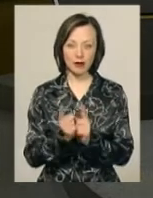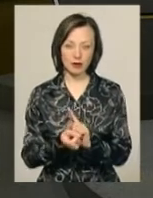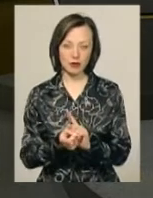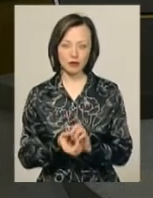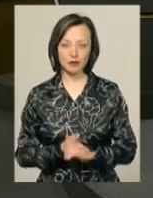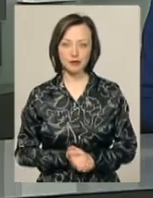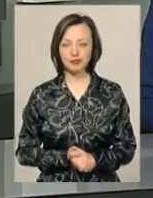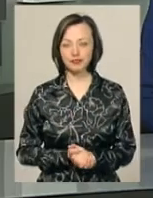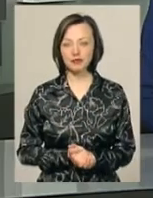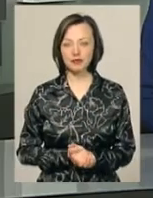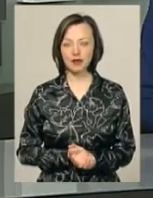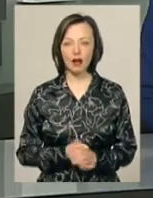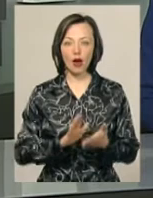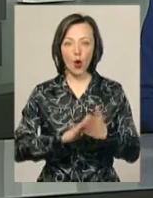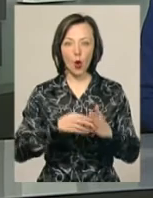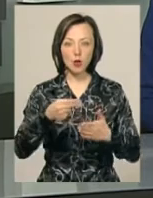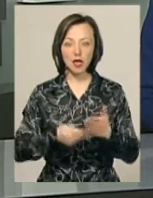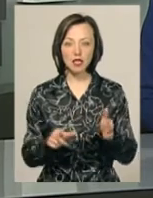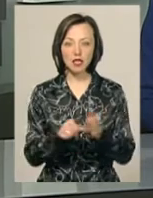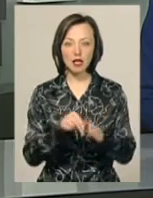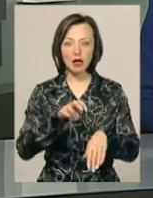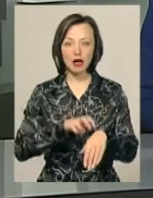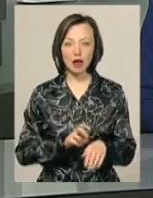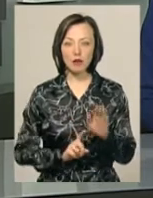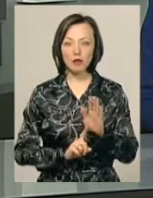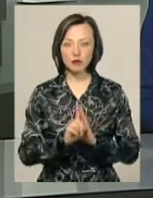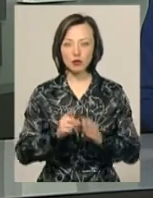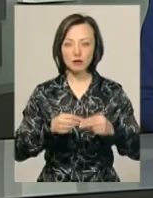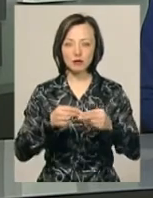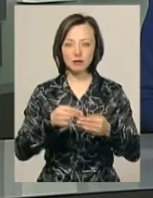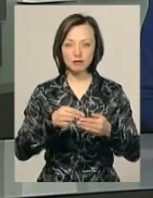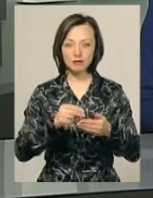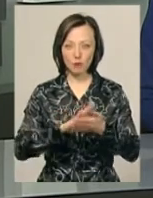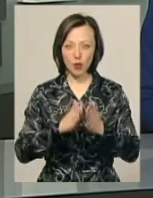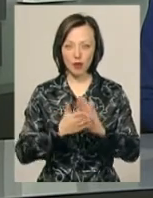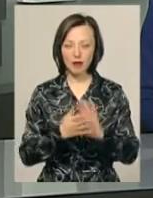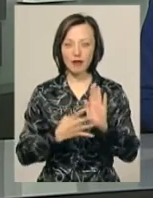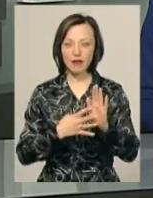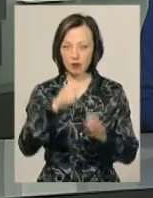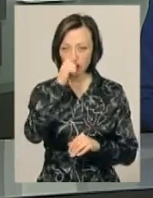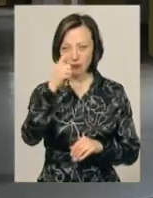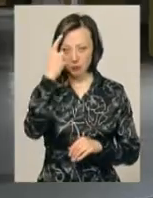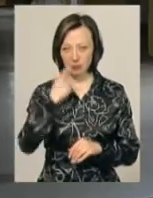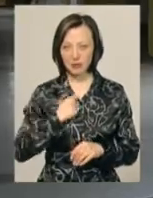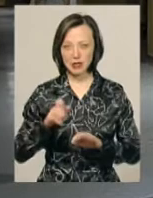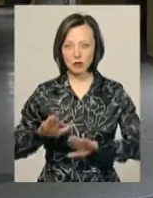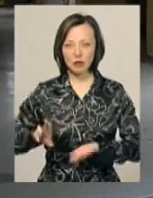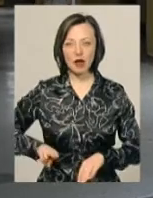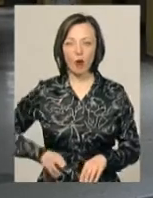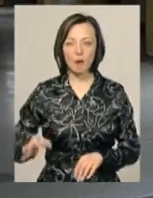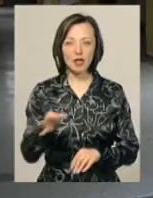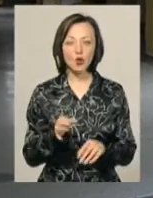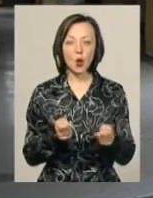Рибак. Контракти з лікарями жителі області почнуть укладати з 9 квітня. Про це нам повідомила заступник директора